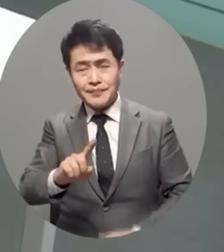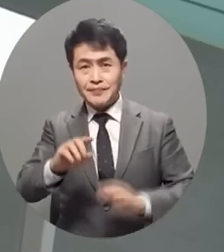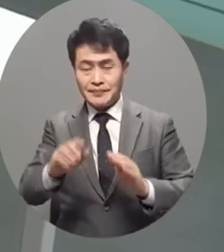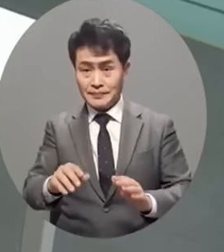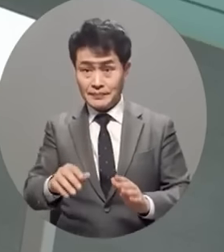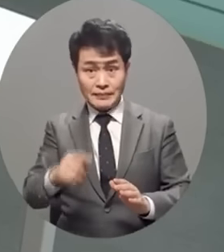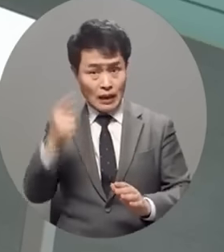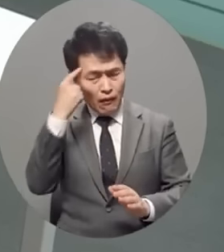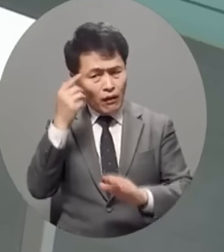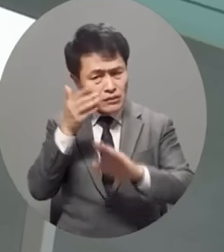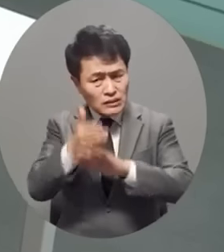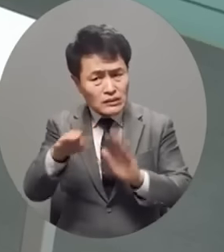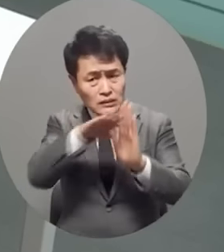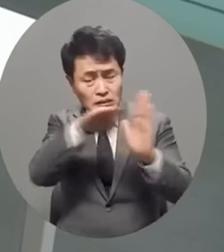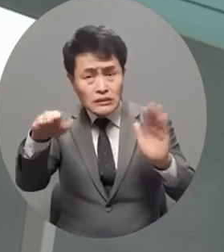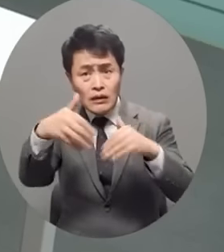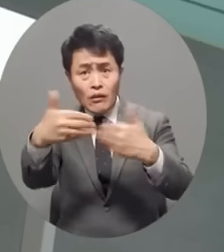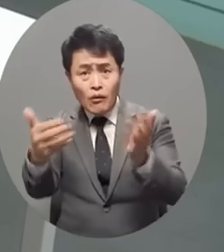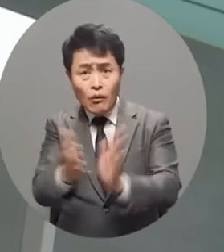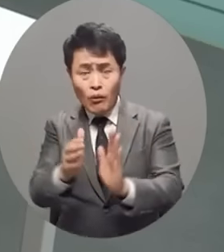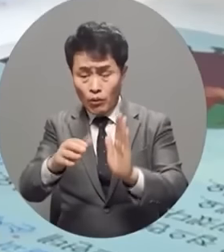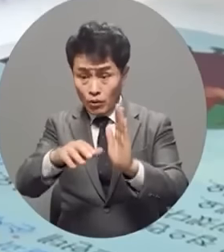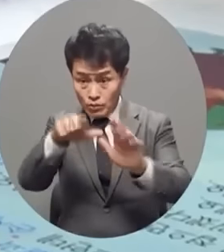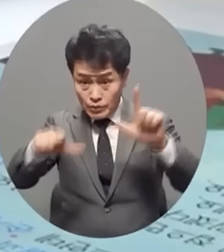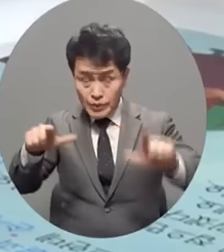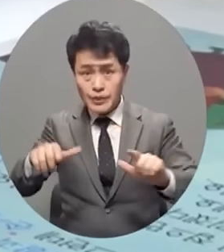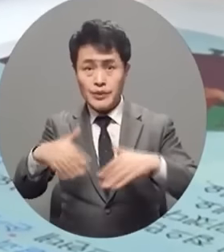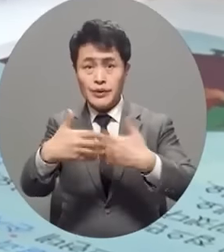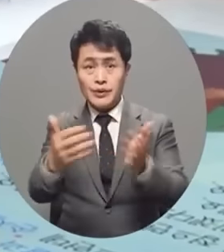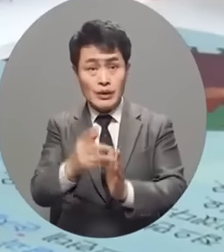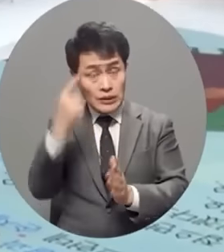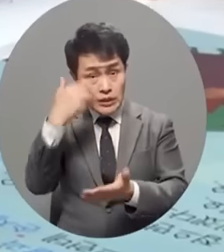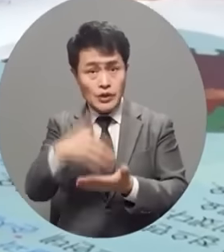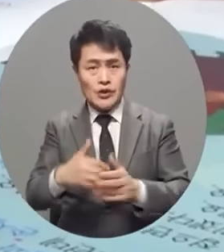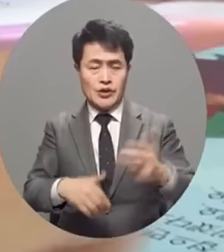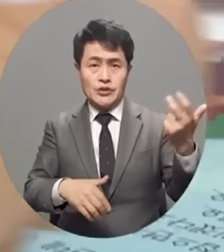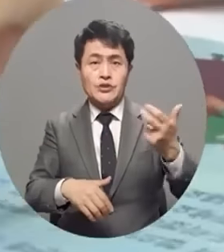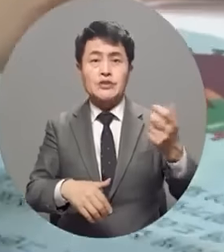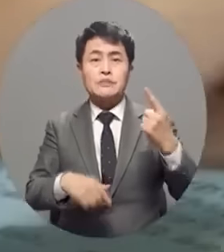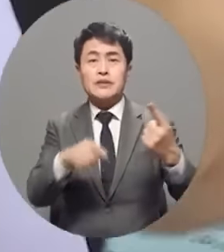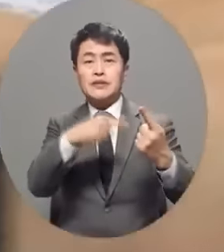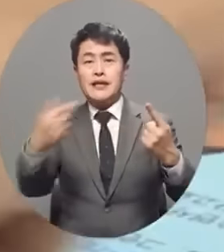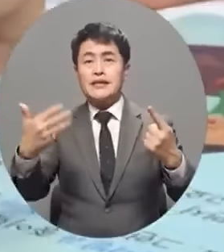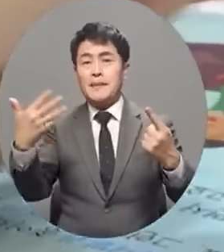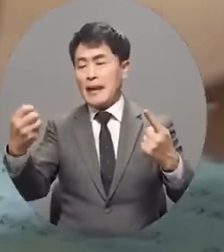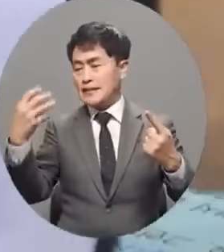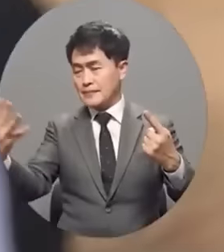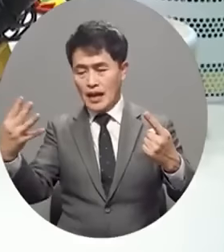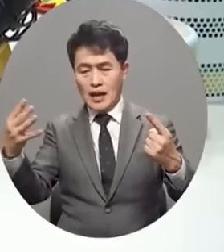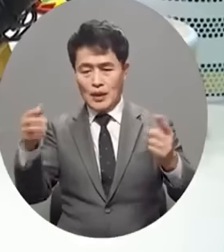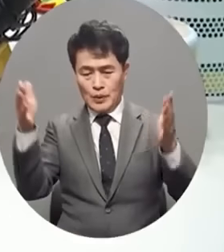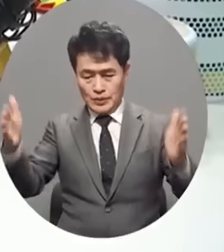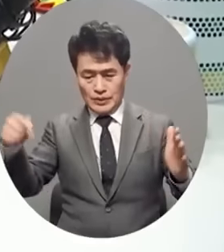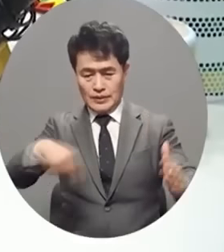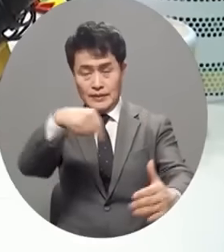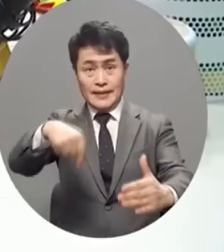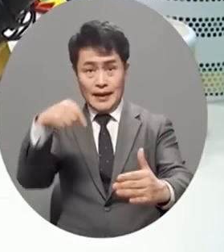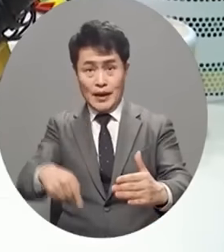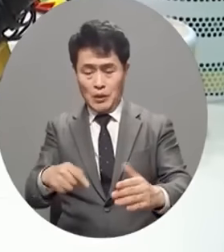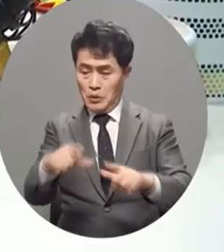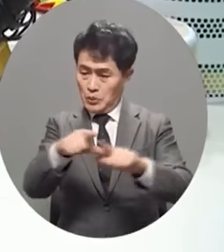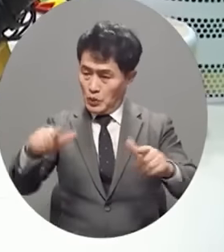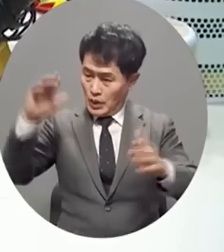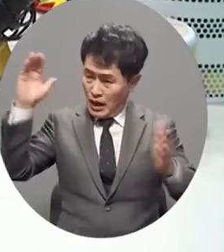경계선 지능 학생은 지적장애와 정상 기준의 경계인 지능지수 71에서 84 사이에 분포합니다. 또래